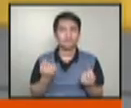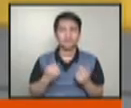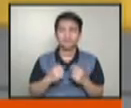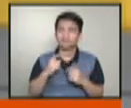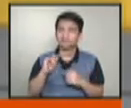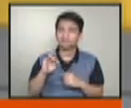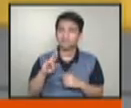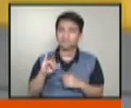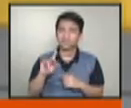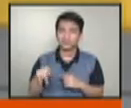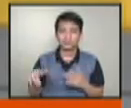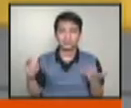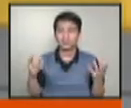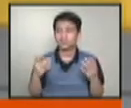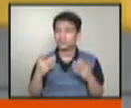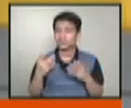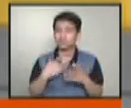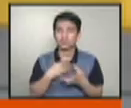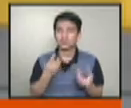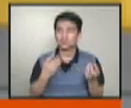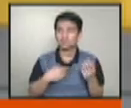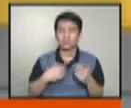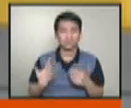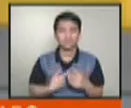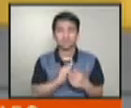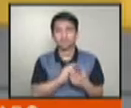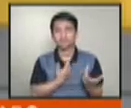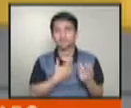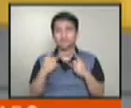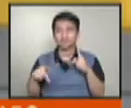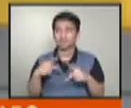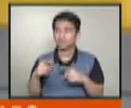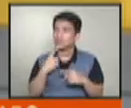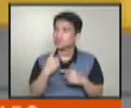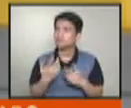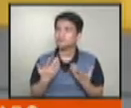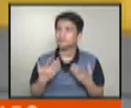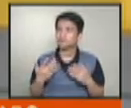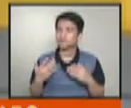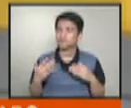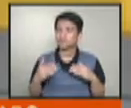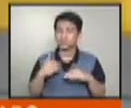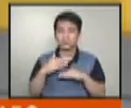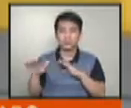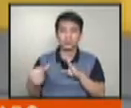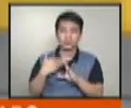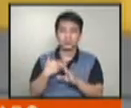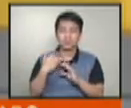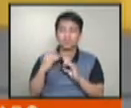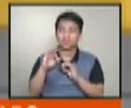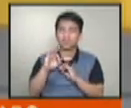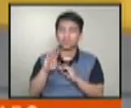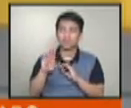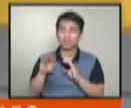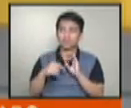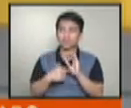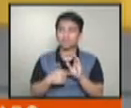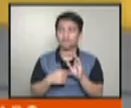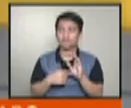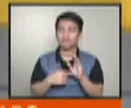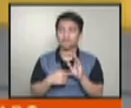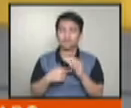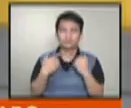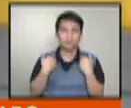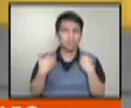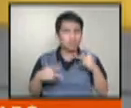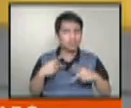kundi mang trip kahit nakasakit na sila ng kapwa. Halimbawa dyan ang pinadala sa Raffy Tulfo in Action Facebook page na video